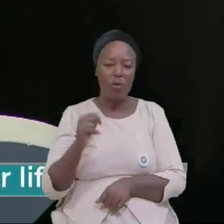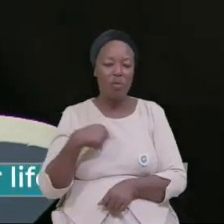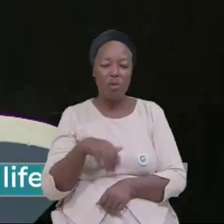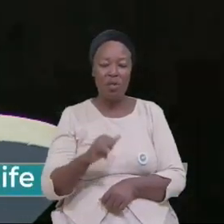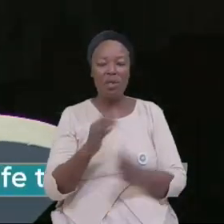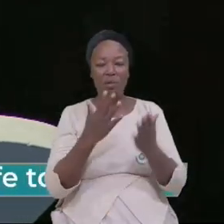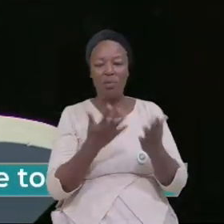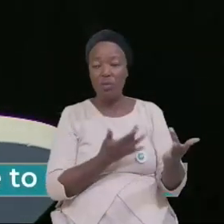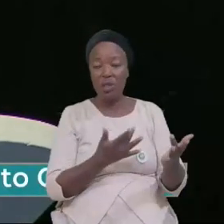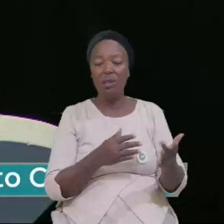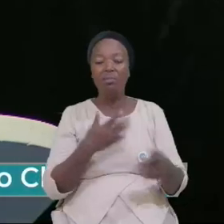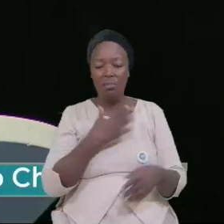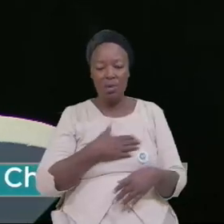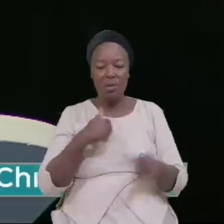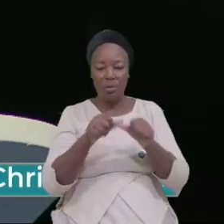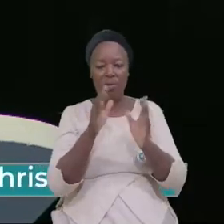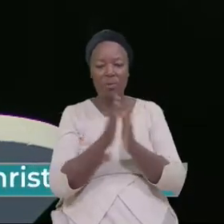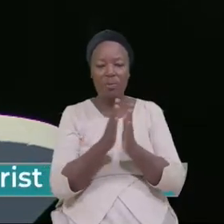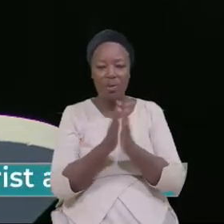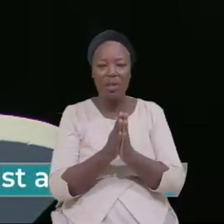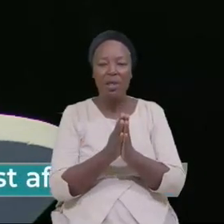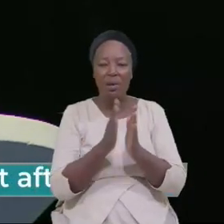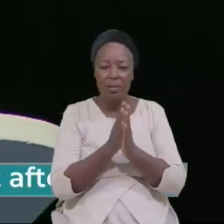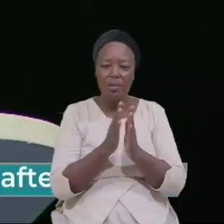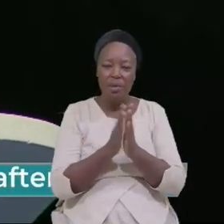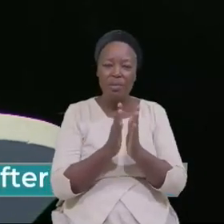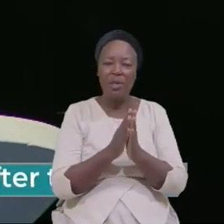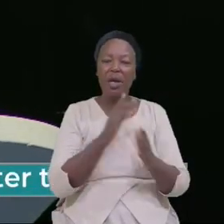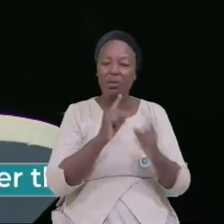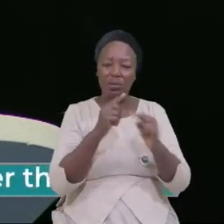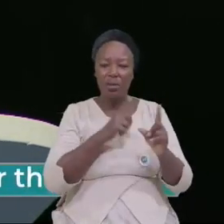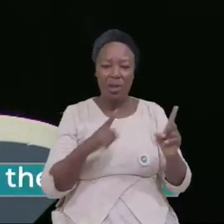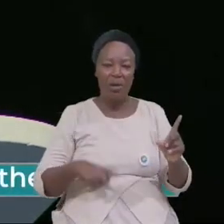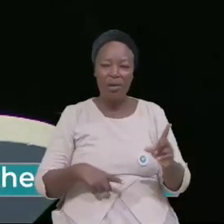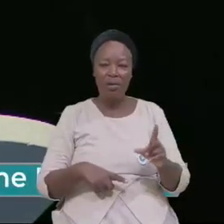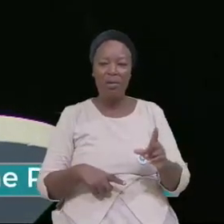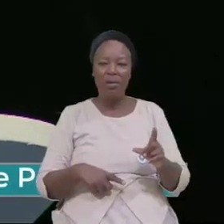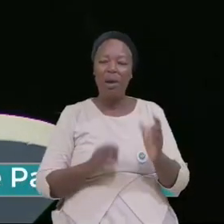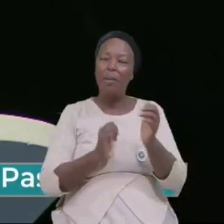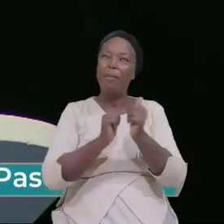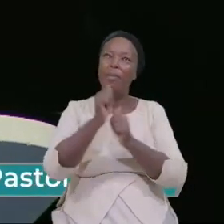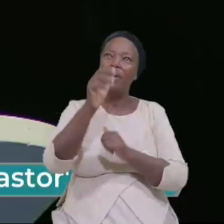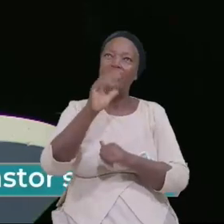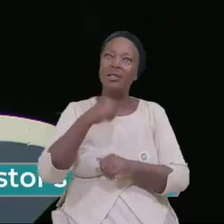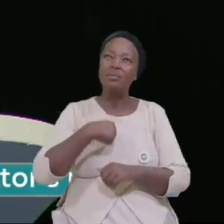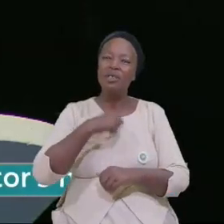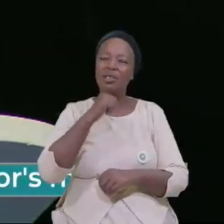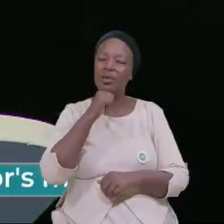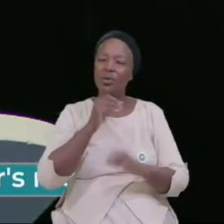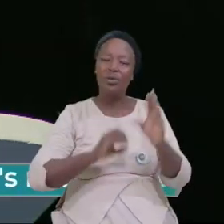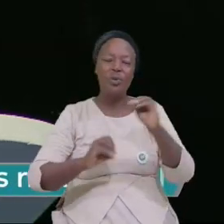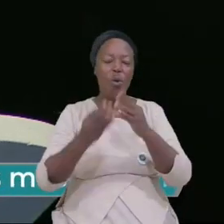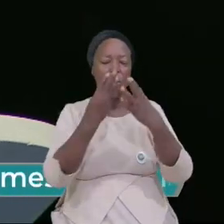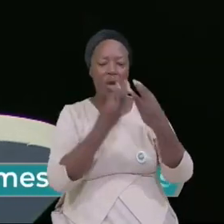Comme nous attendons, continue à prier, continue à parler au Seigneur. Ne me dépasse pas,